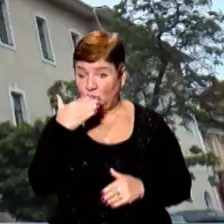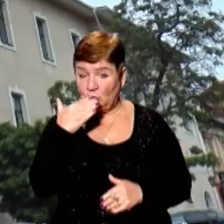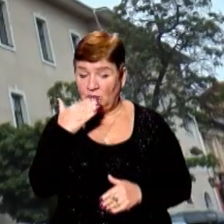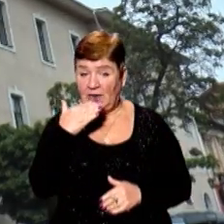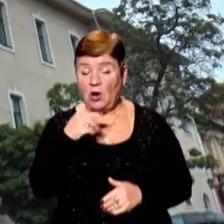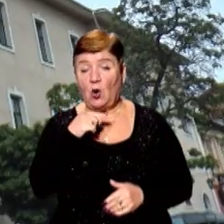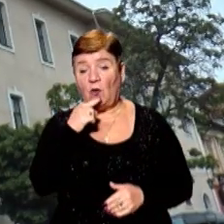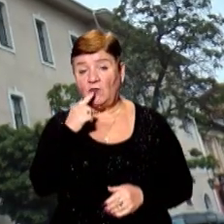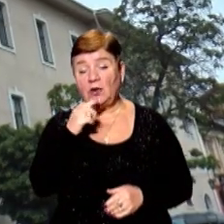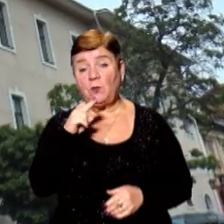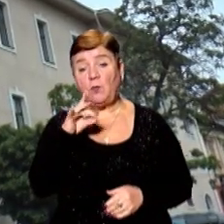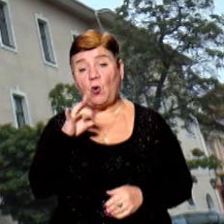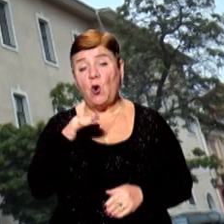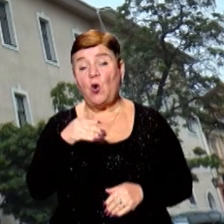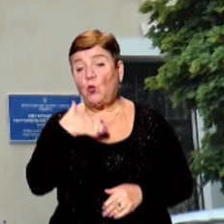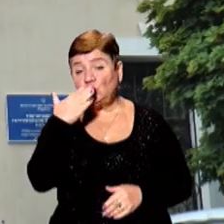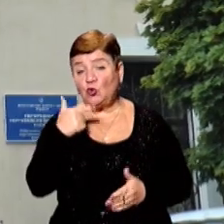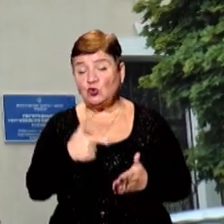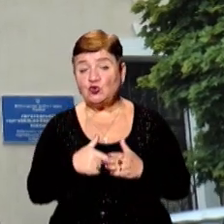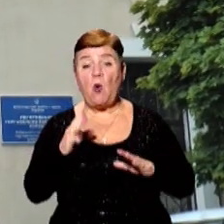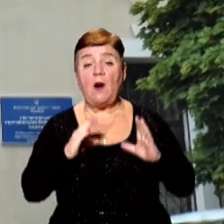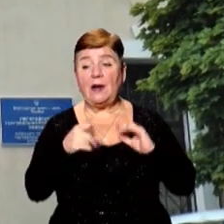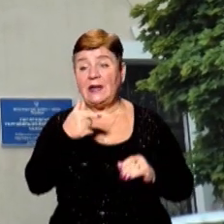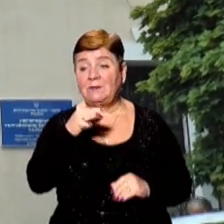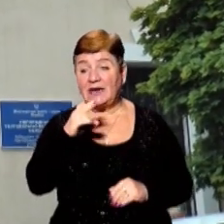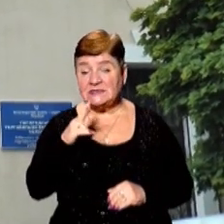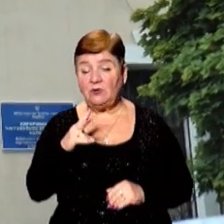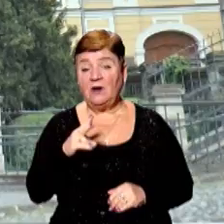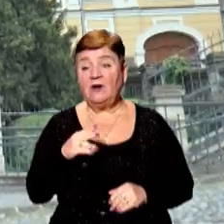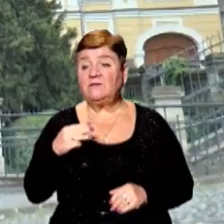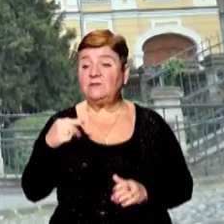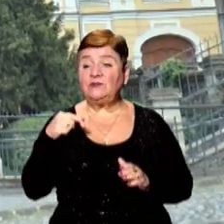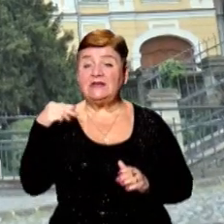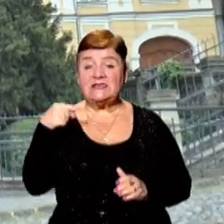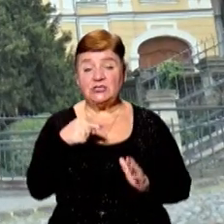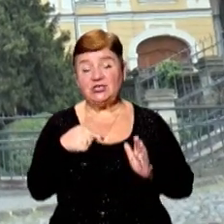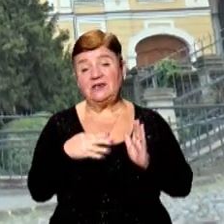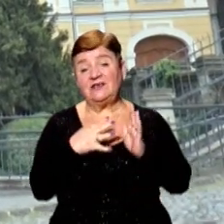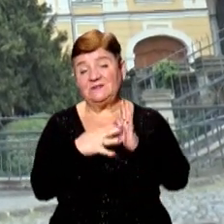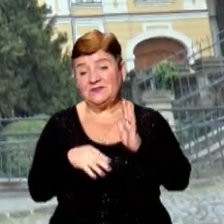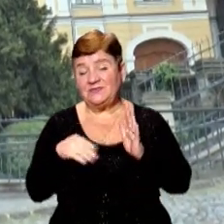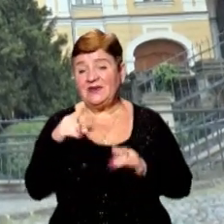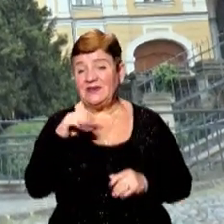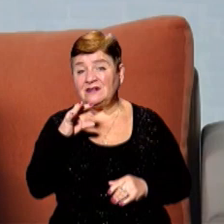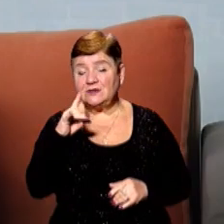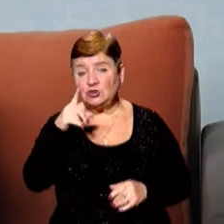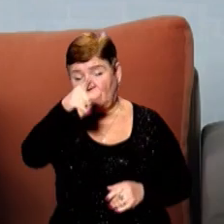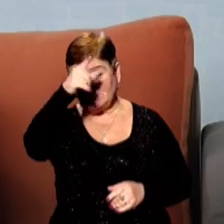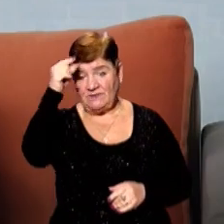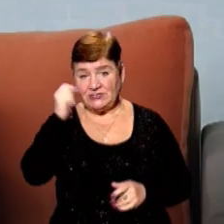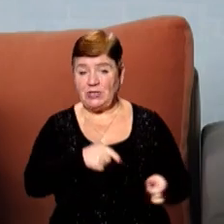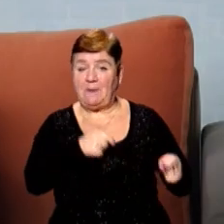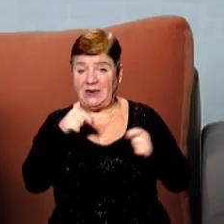видав монографію про Ужгородську гімназію, яку перенесли до Закарпаття у 1640 році з міста Гуменне, що в